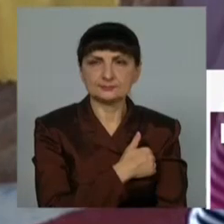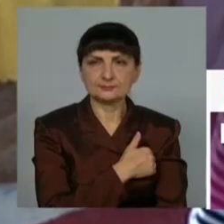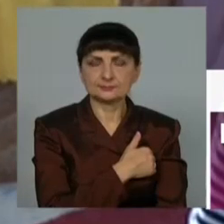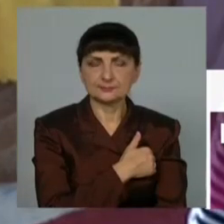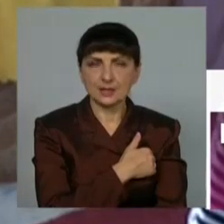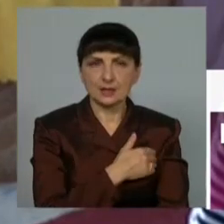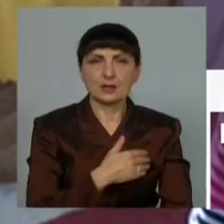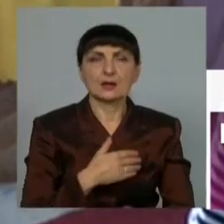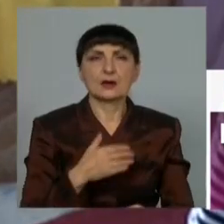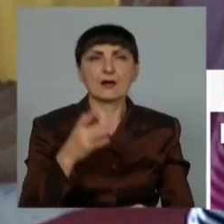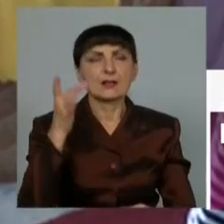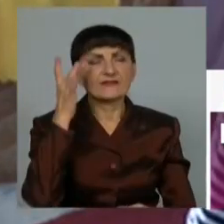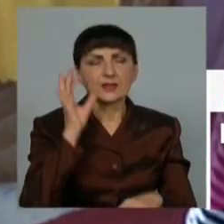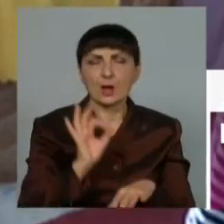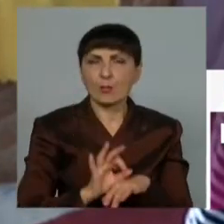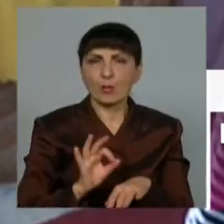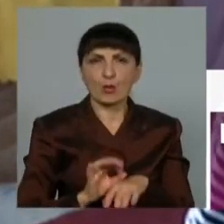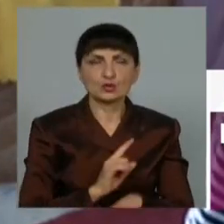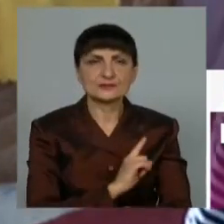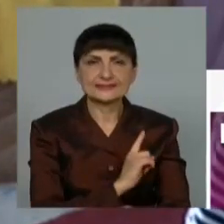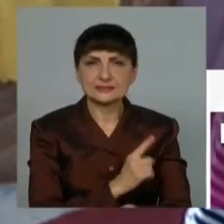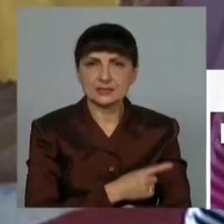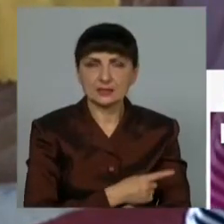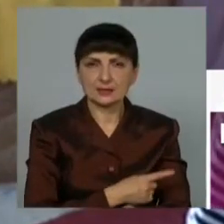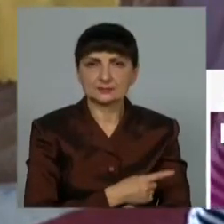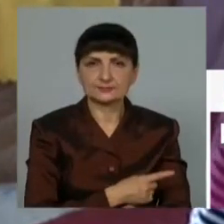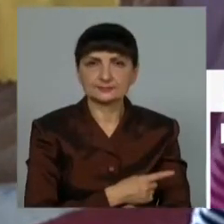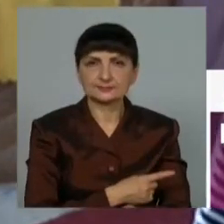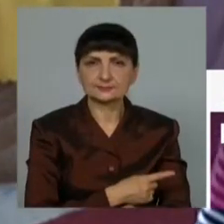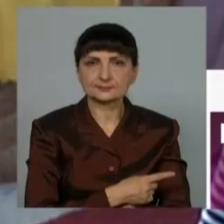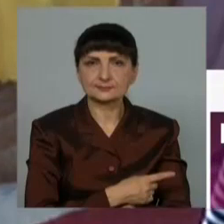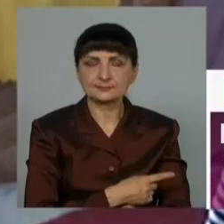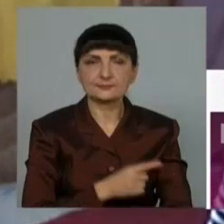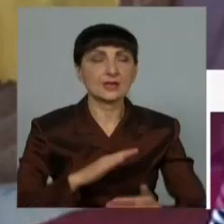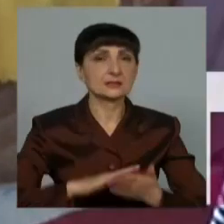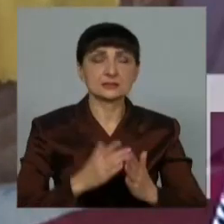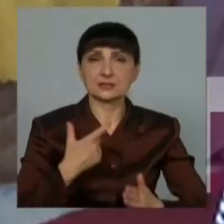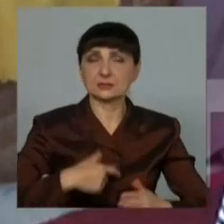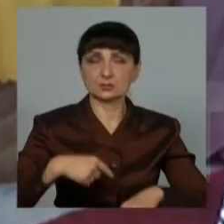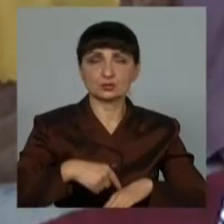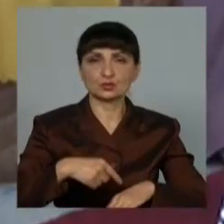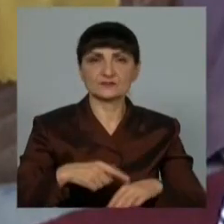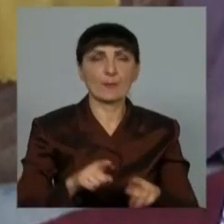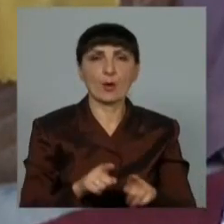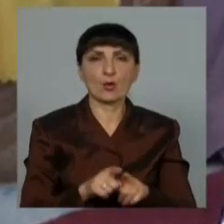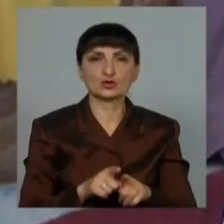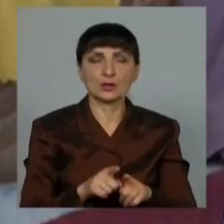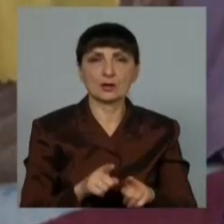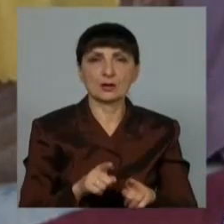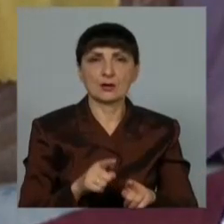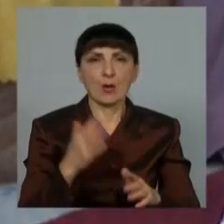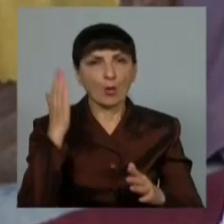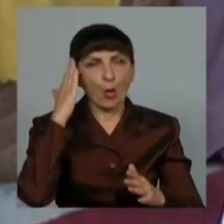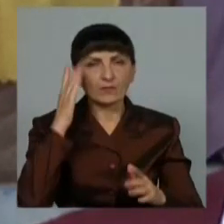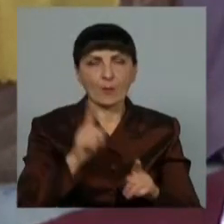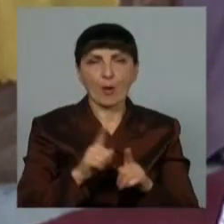потом, знаете, головная боль очень сильная, такое состояние, как будто чем-то наполнили